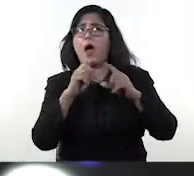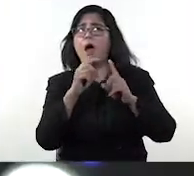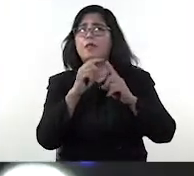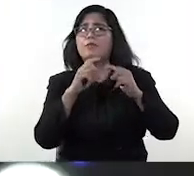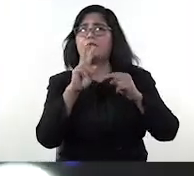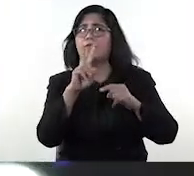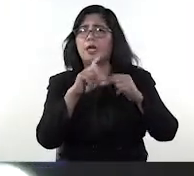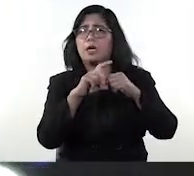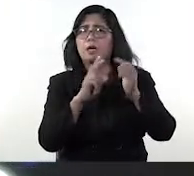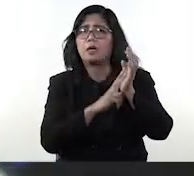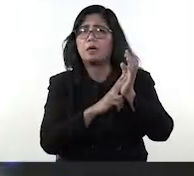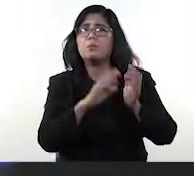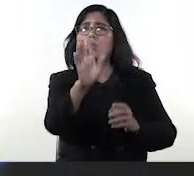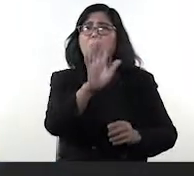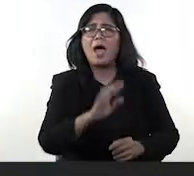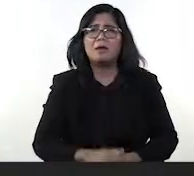Tuhan